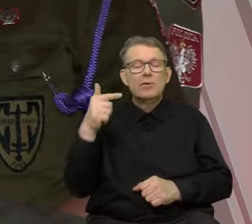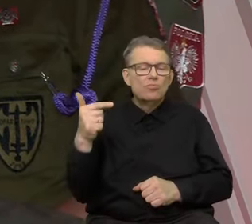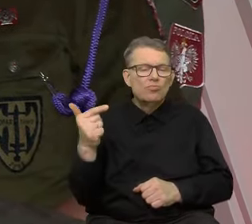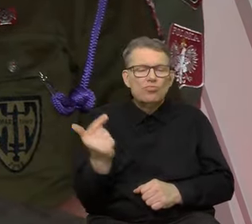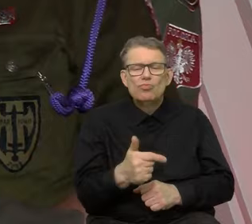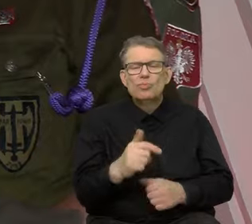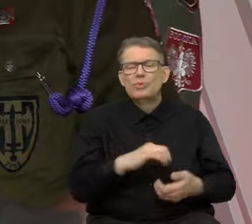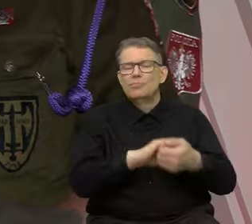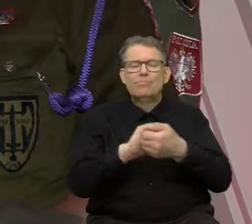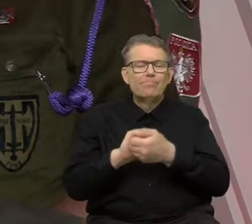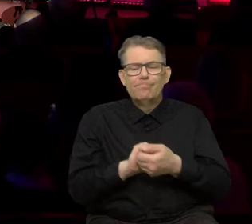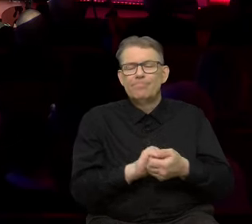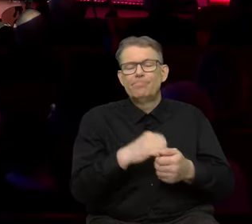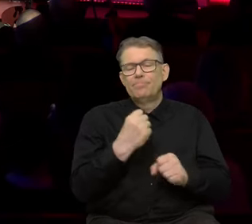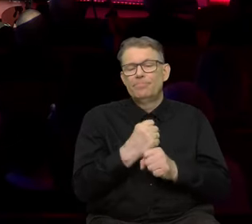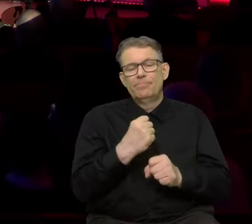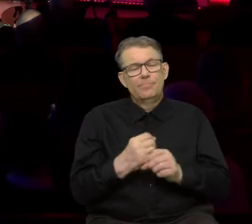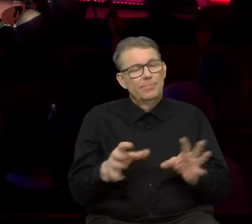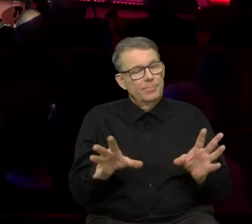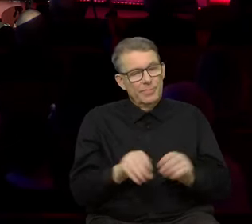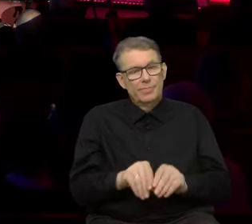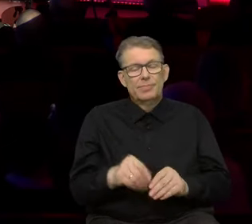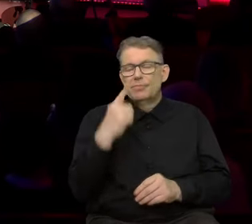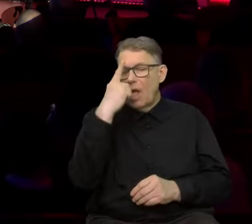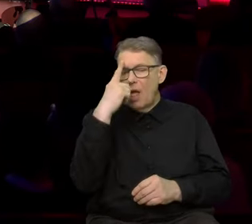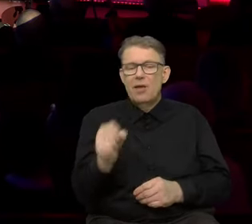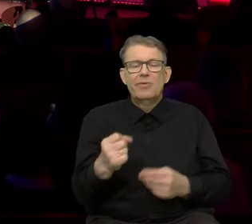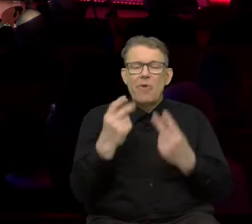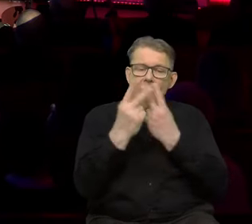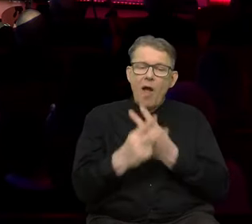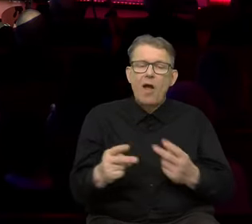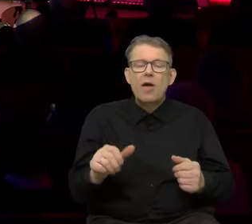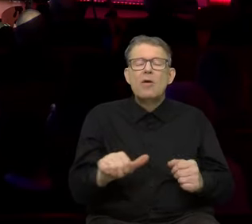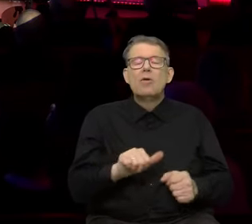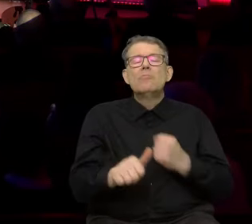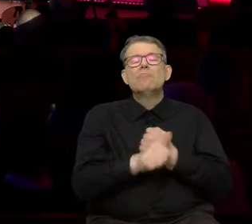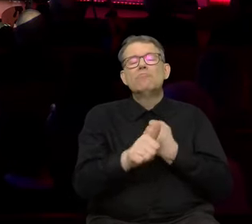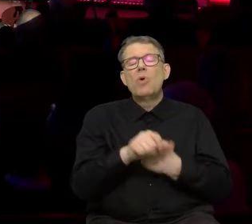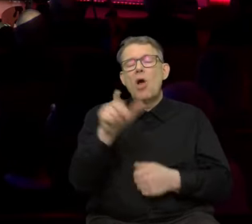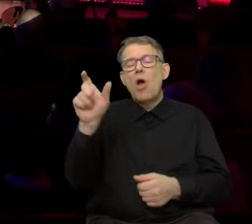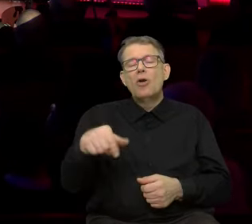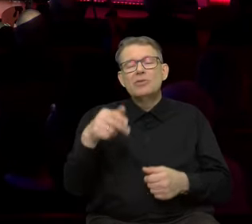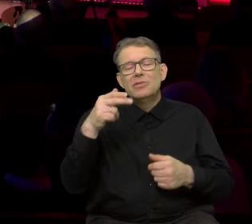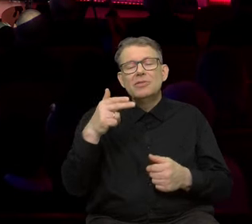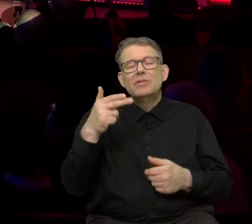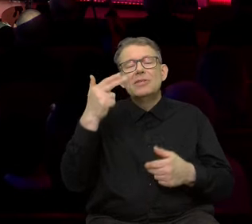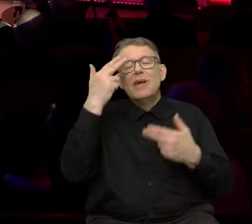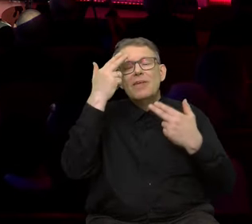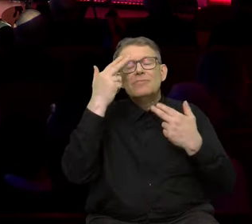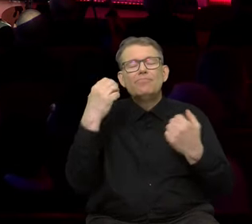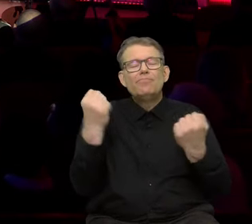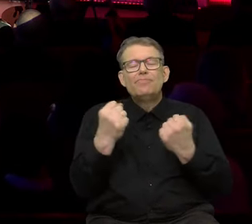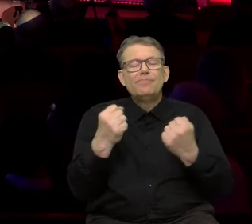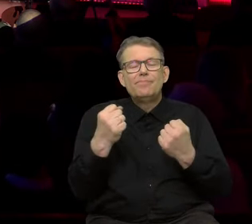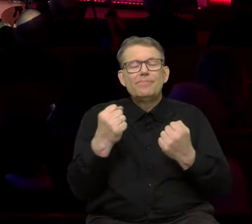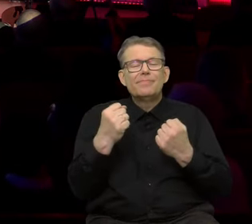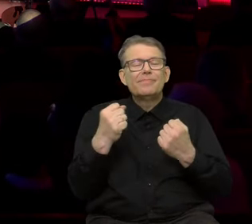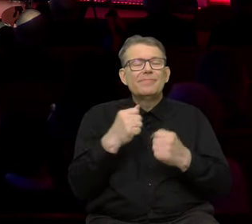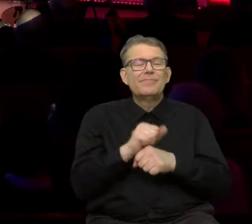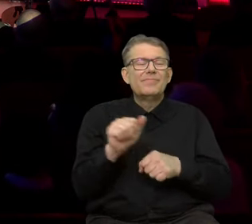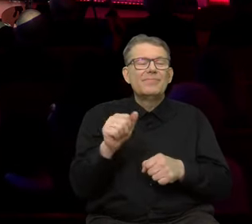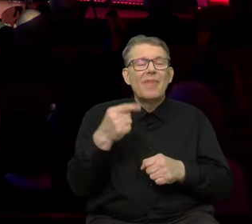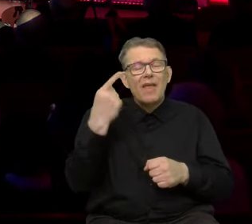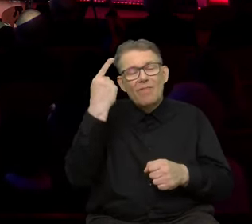współdziałać, musimy tam ich odwiedzać, pamiętać, bo oni tęsknią za naszą ojczyzną. Oni mówią, że są małą